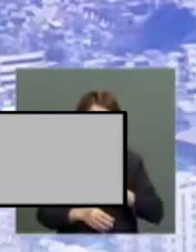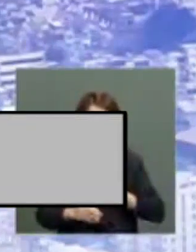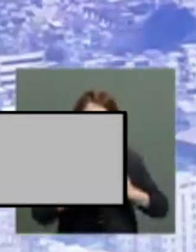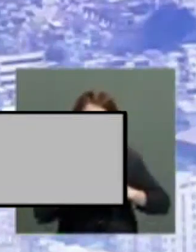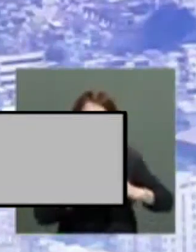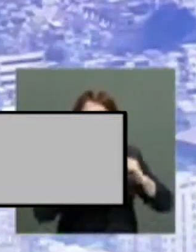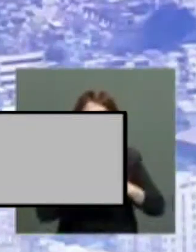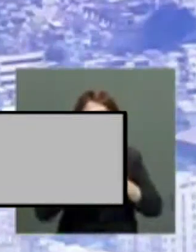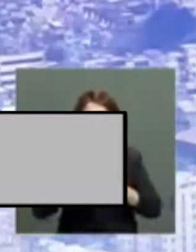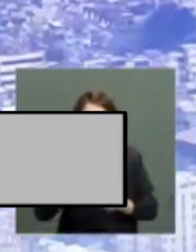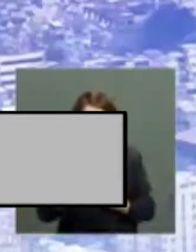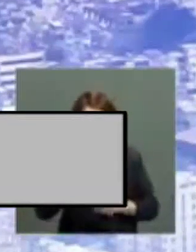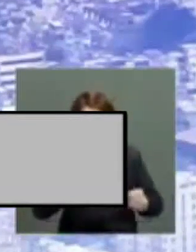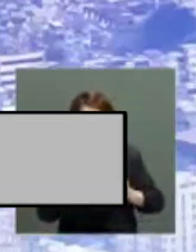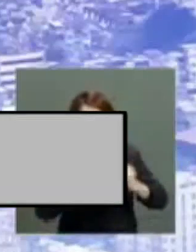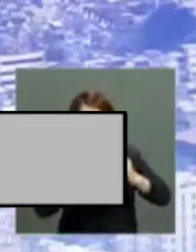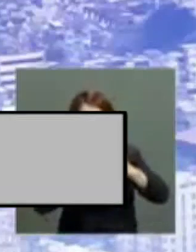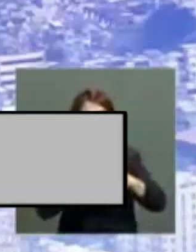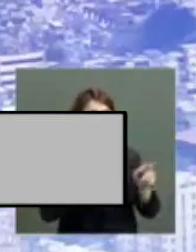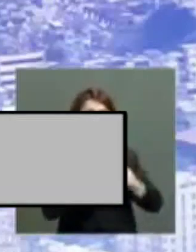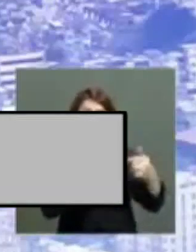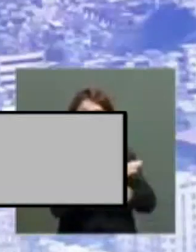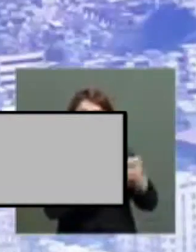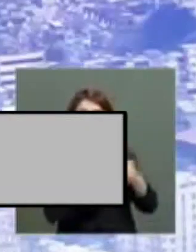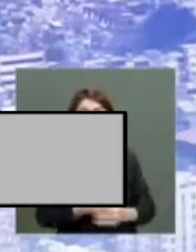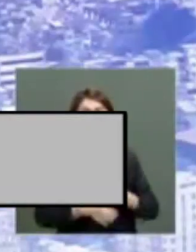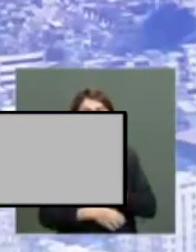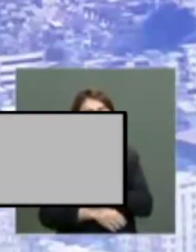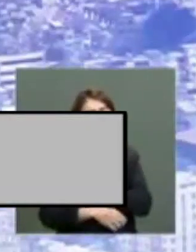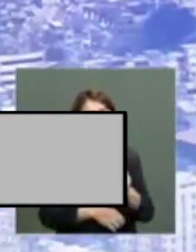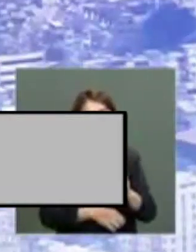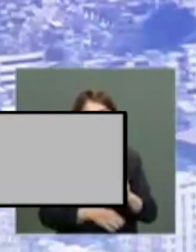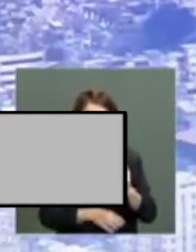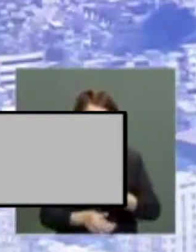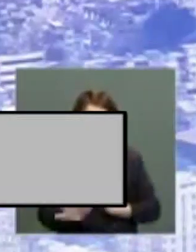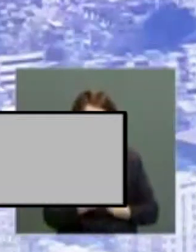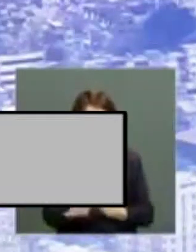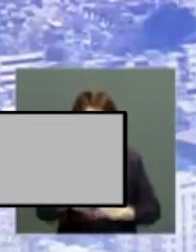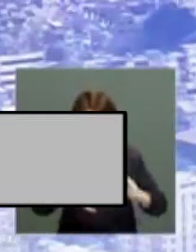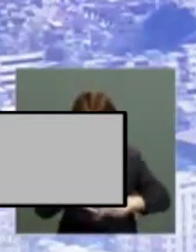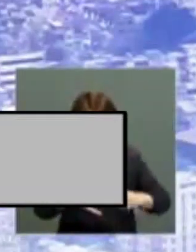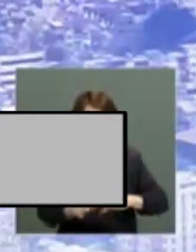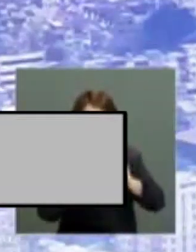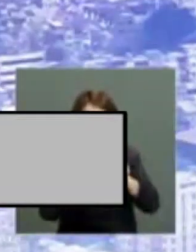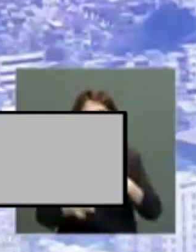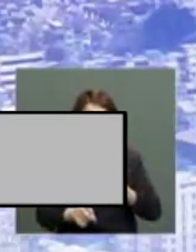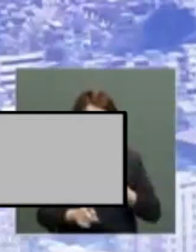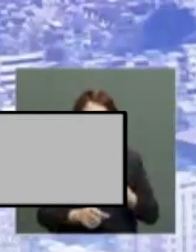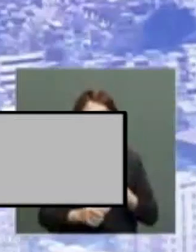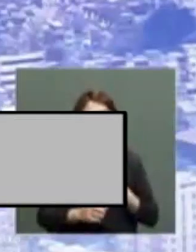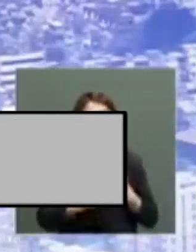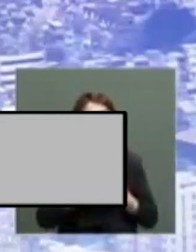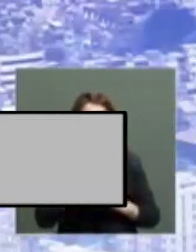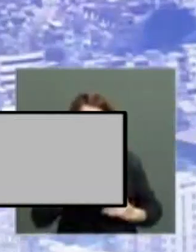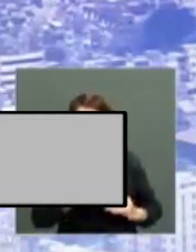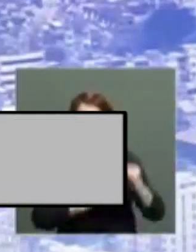นะครับให้เหมือนกับประเทศที่เขาเคยรายงานว่าตรวจกันเป็นแสนเนี่ยเดี๋ยวเราจะทำอย่างนั้นให้ได้นะครับแล้วที่ยิ่งเราตรวจเ